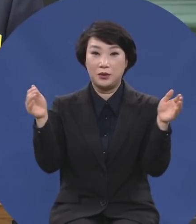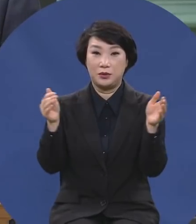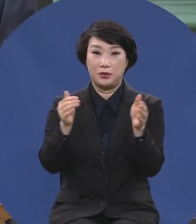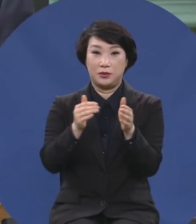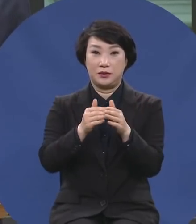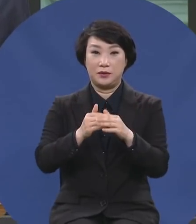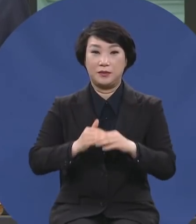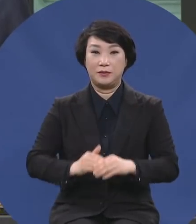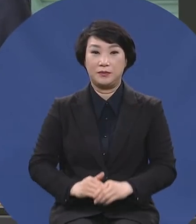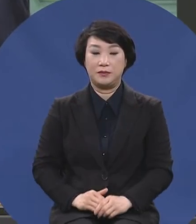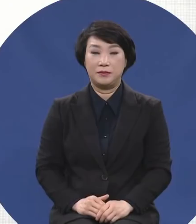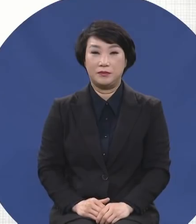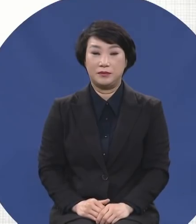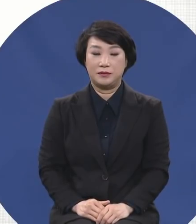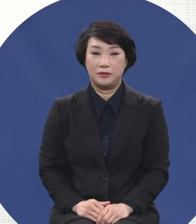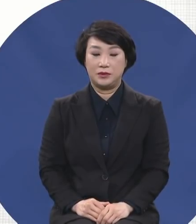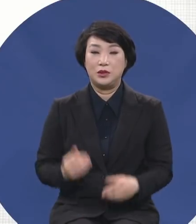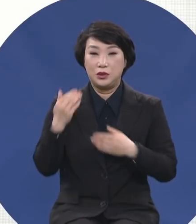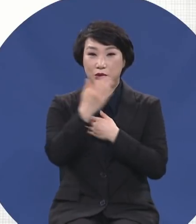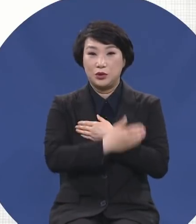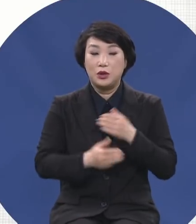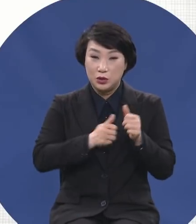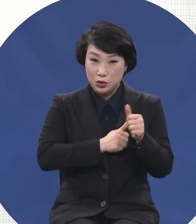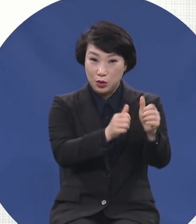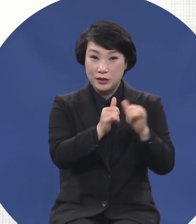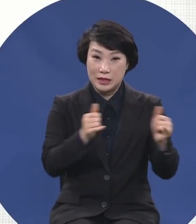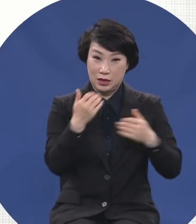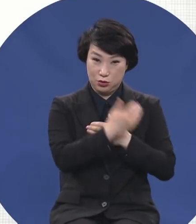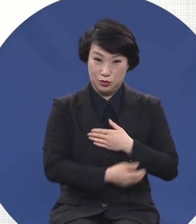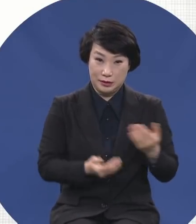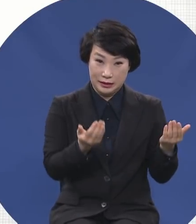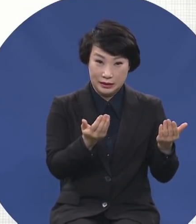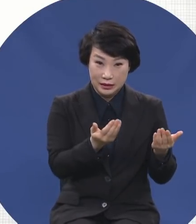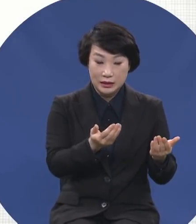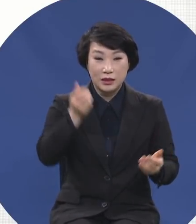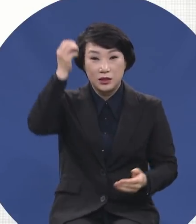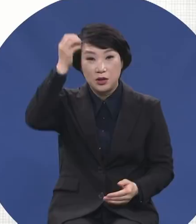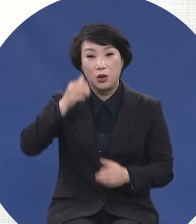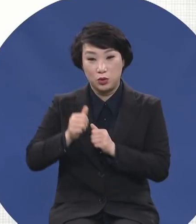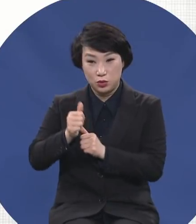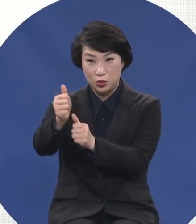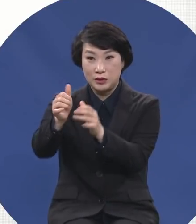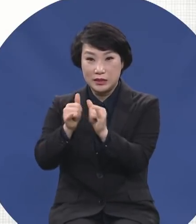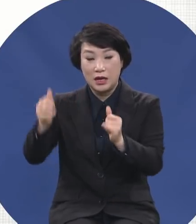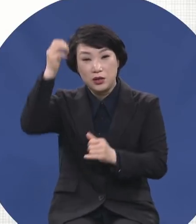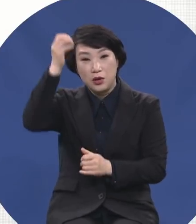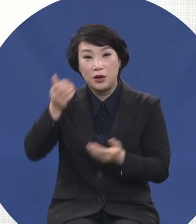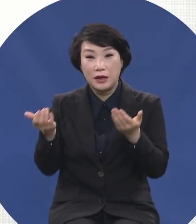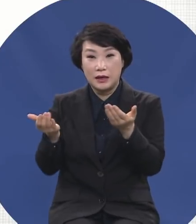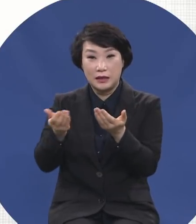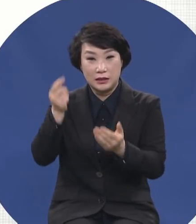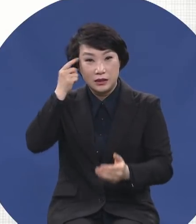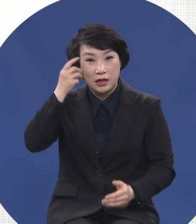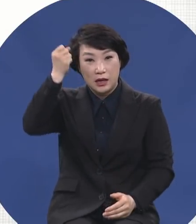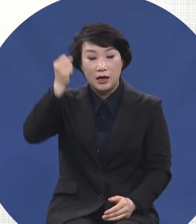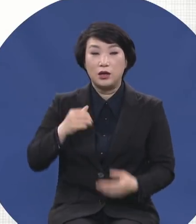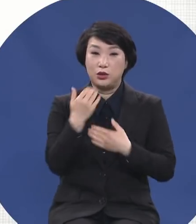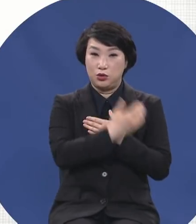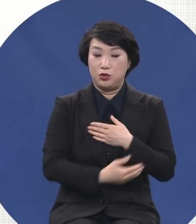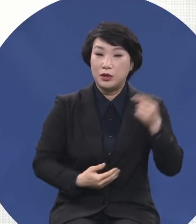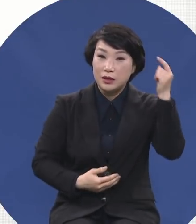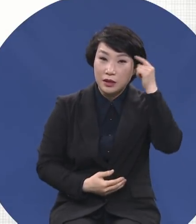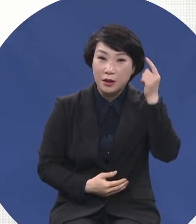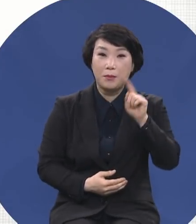11절까지를 대독합니다. 육신을 좇는 자는 육신의 일을, 영을 좇는 자는 영의 일을 생각하나니